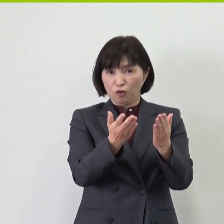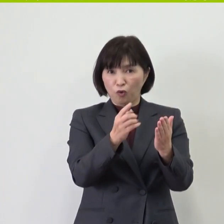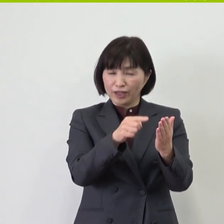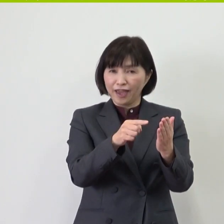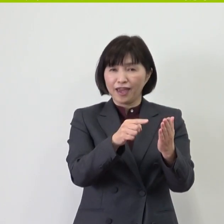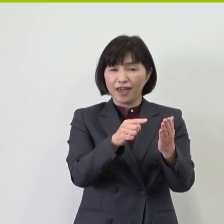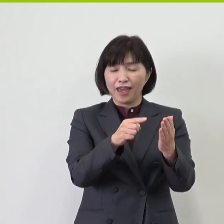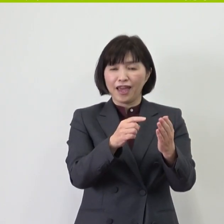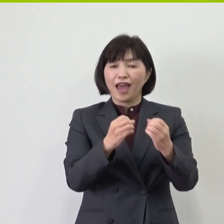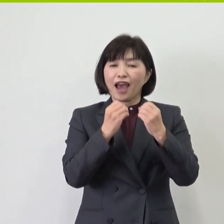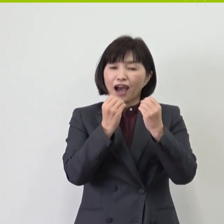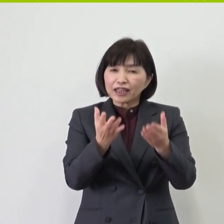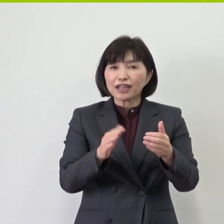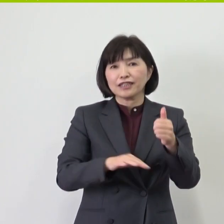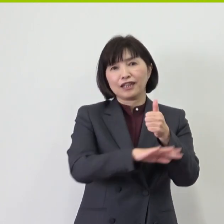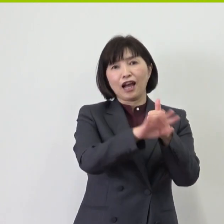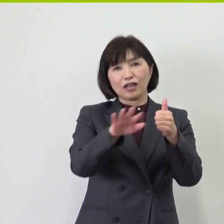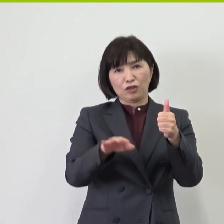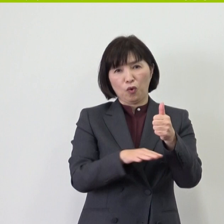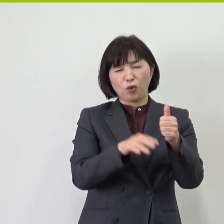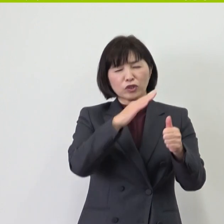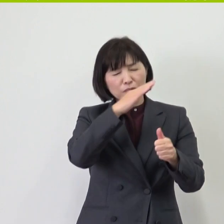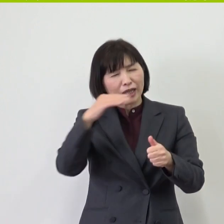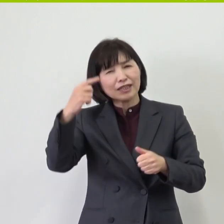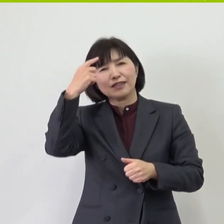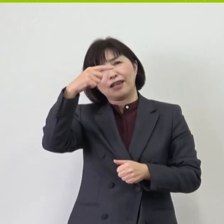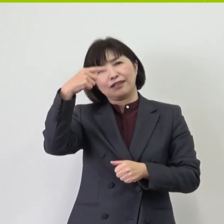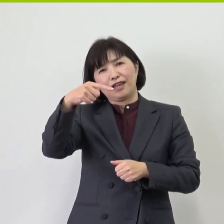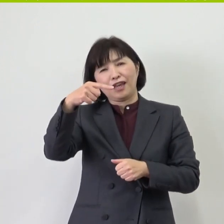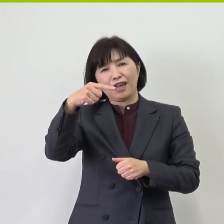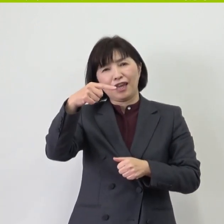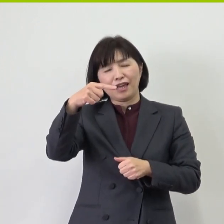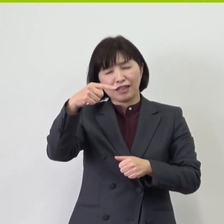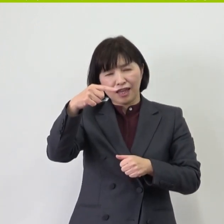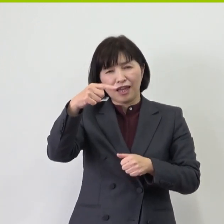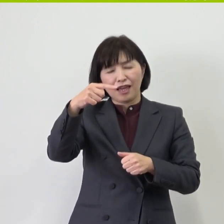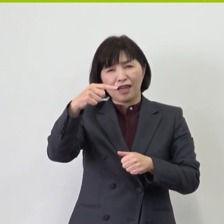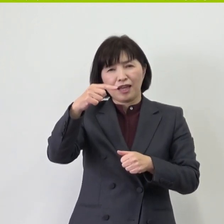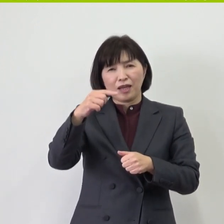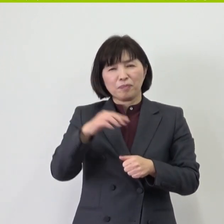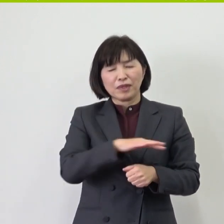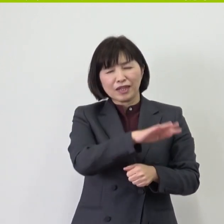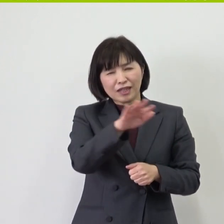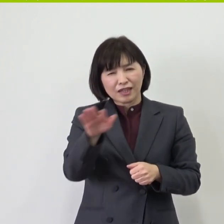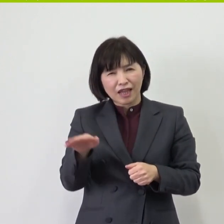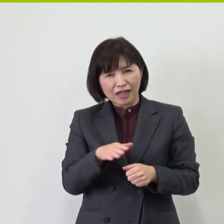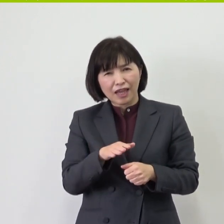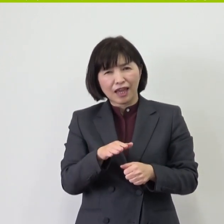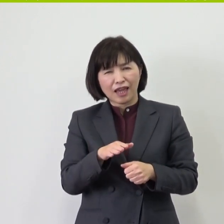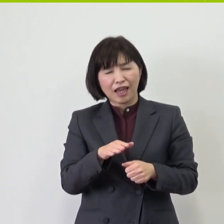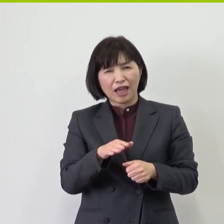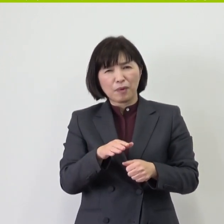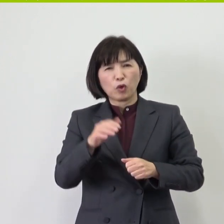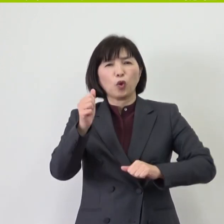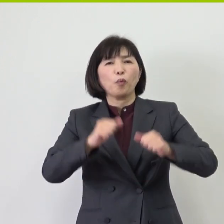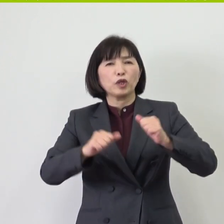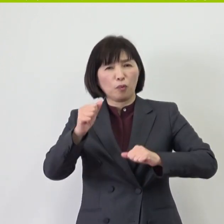ですね、新しい環境で素晴らしい先生方に囲まれて、ぜひですね、のびのび